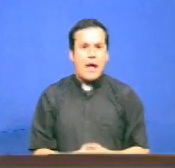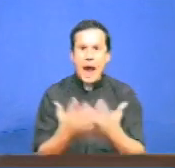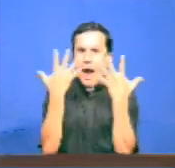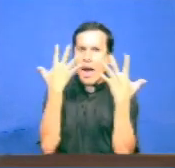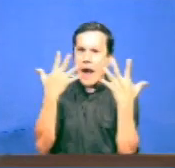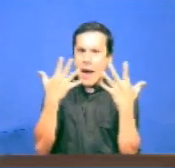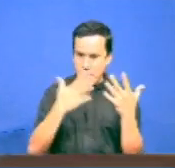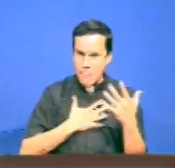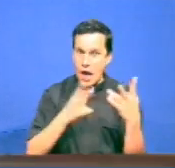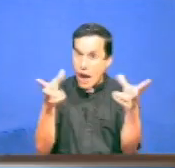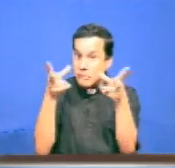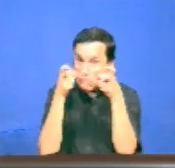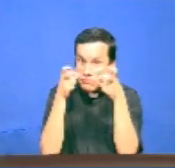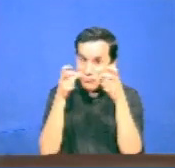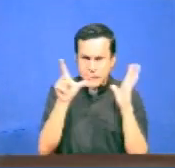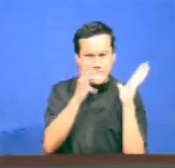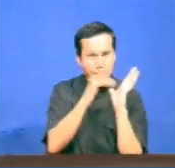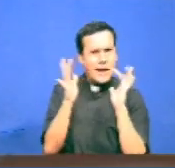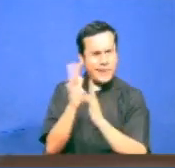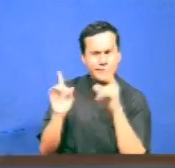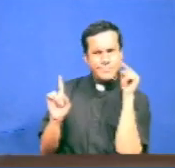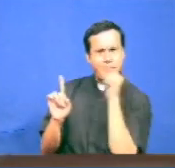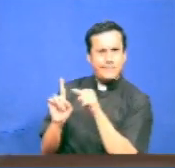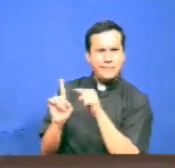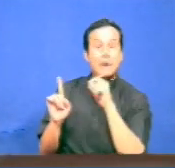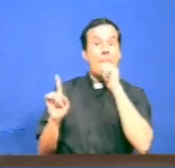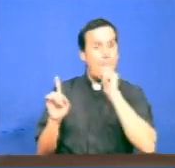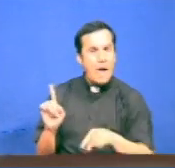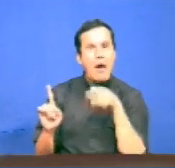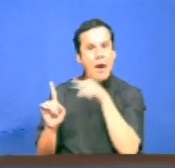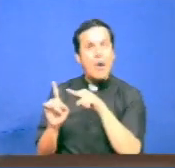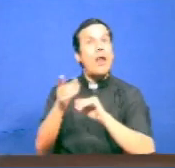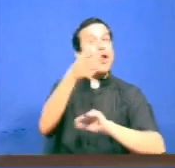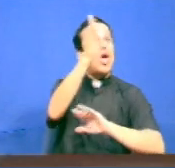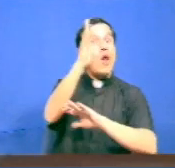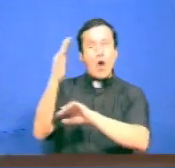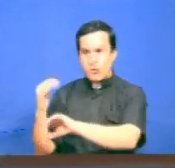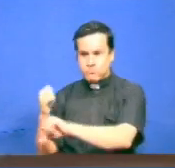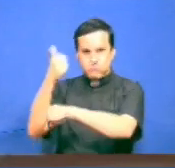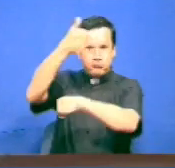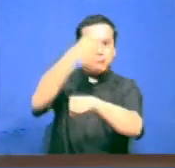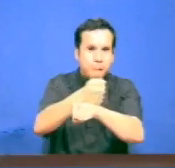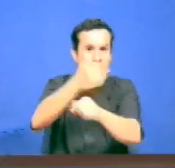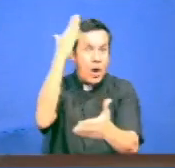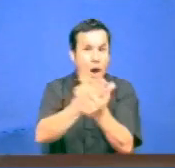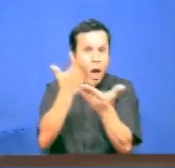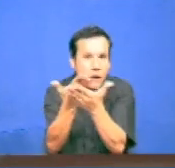Yesu wa Nazareti alikuwa mtu aliyethibitishwa kwenu na Mungu kwa